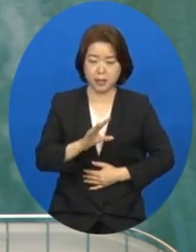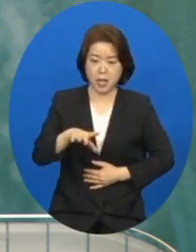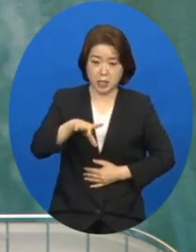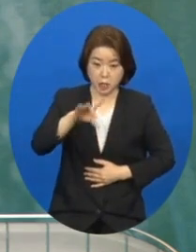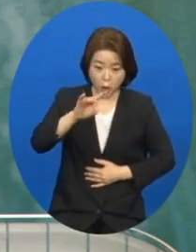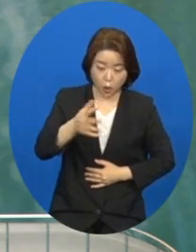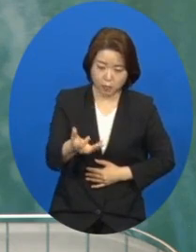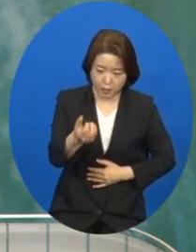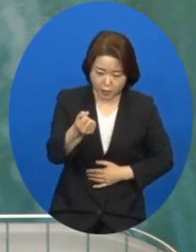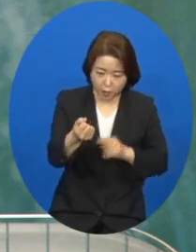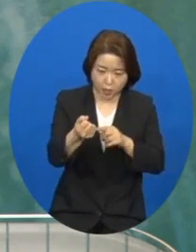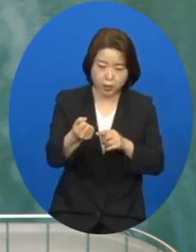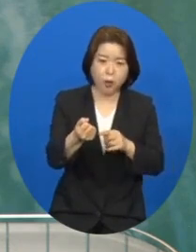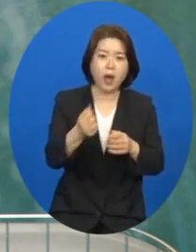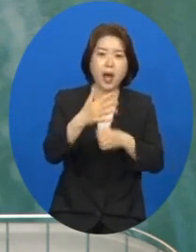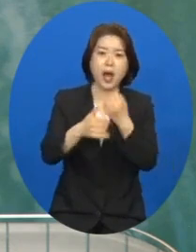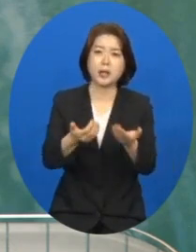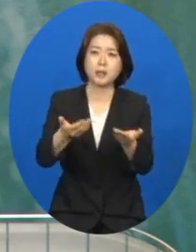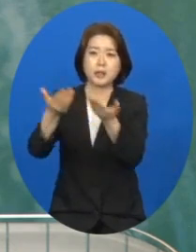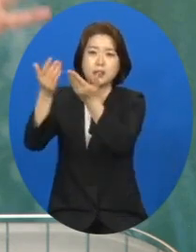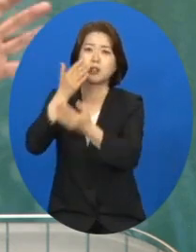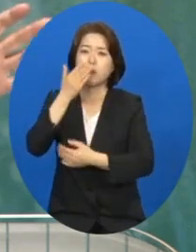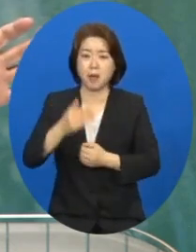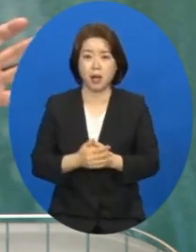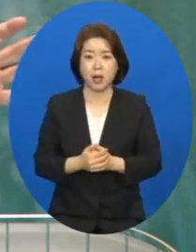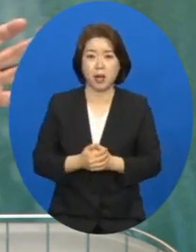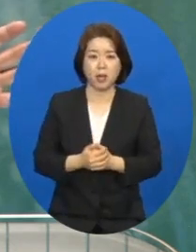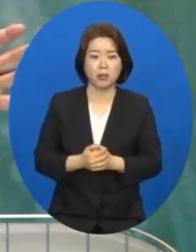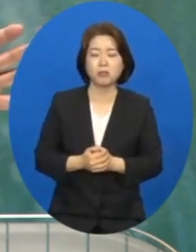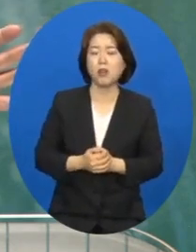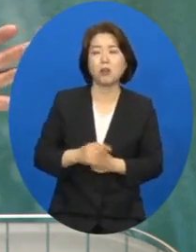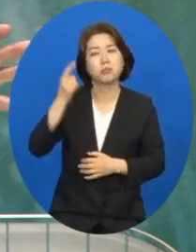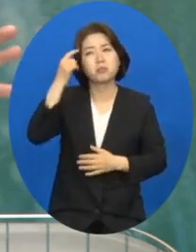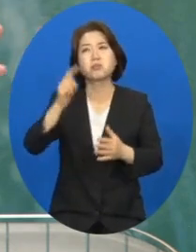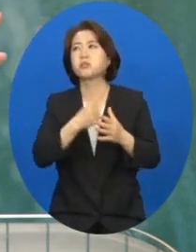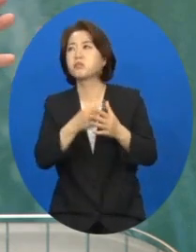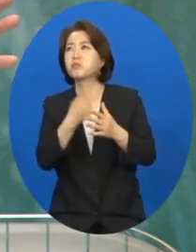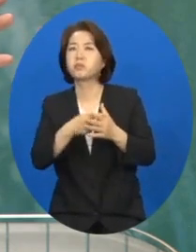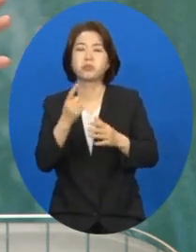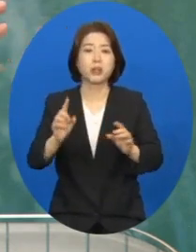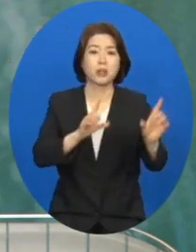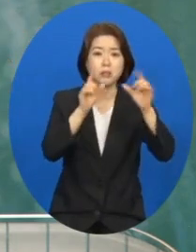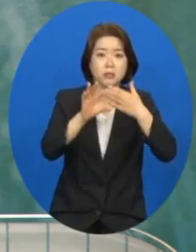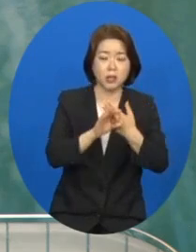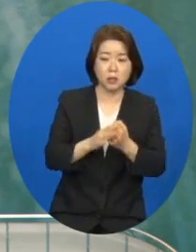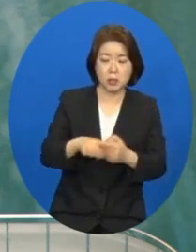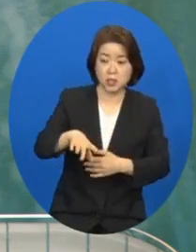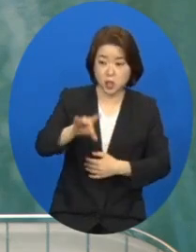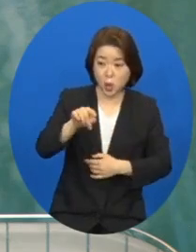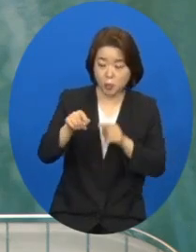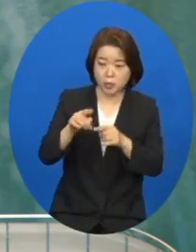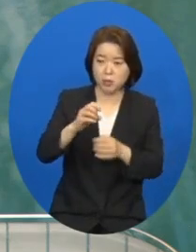것을 하나님께 드릴 수 있어요. 근데 아무 생각 없이 사는 사람은 첫 것을 다